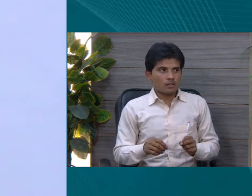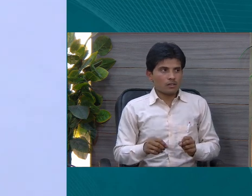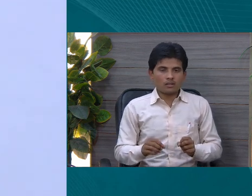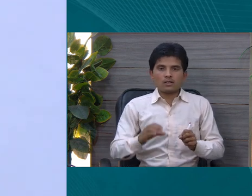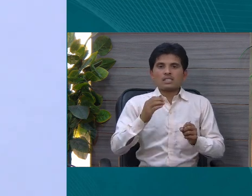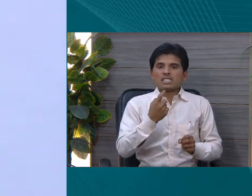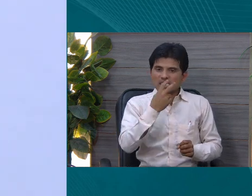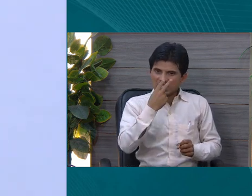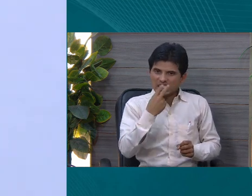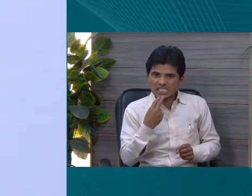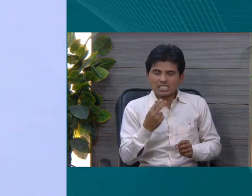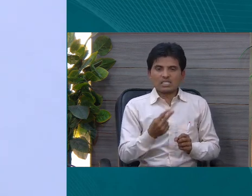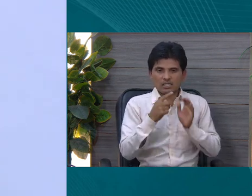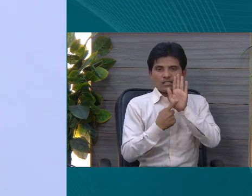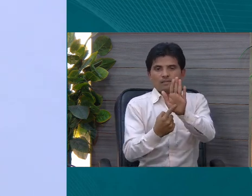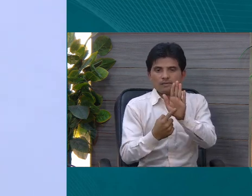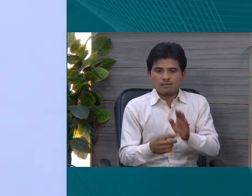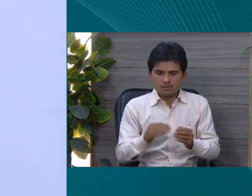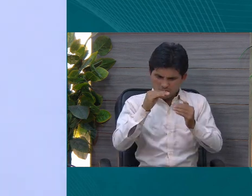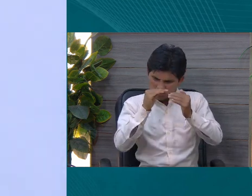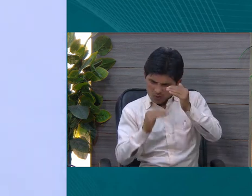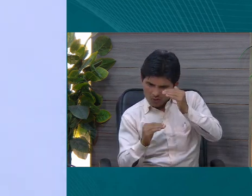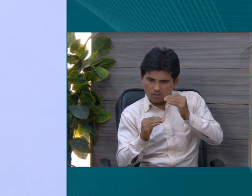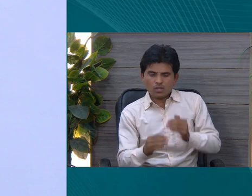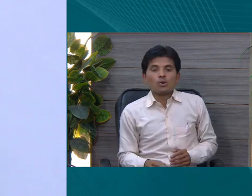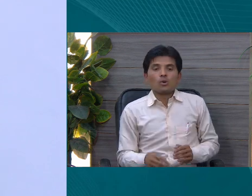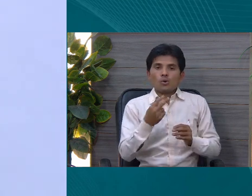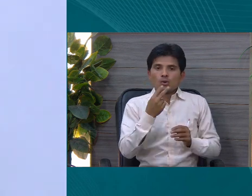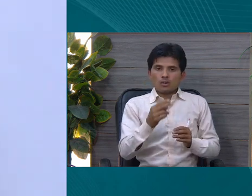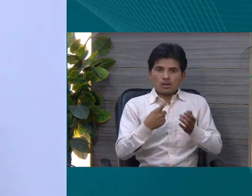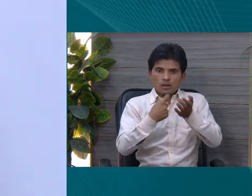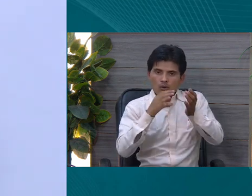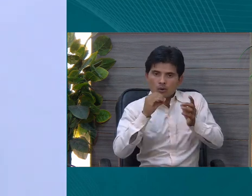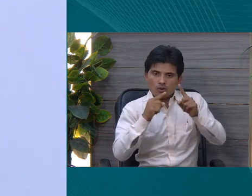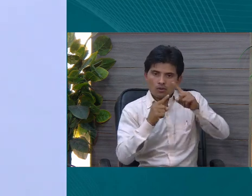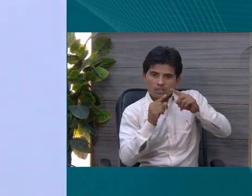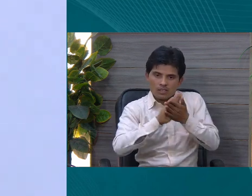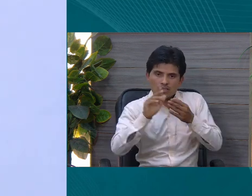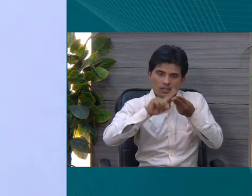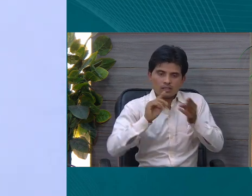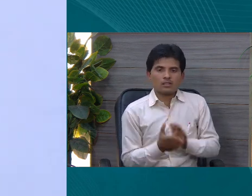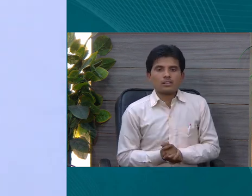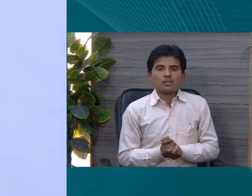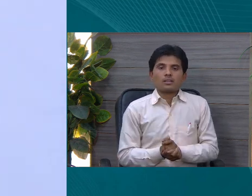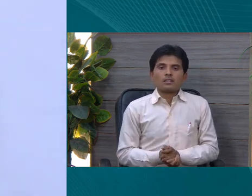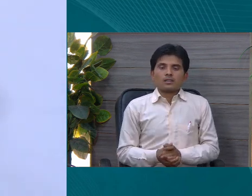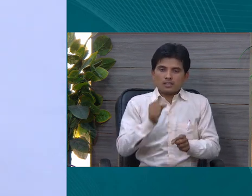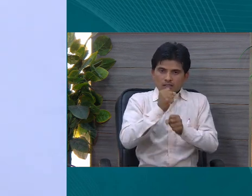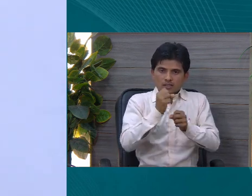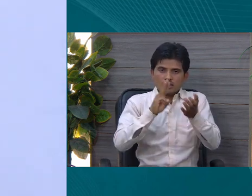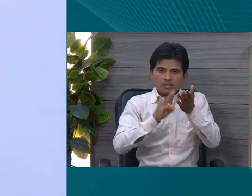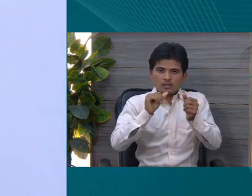जो मैं पैदा कैसा दिखाई देता है और नीचे वाला है यह रूट वाले साइज जो कि हमारा एनिमेटेड होता है गेम्स के अंदर तो